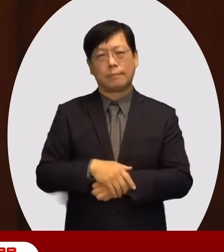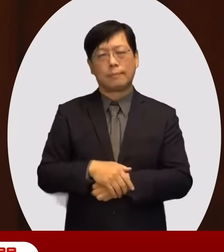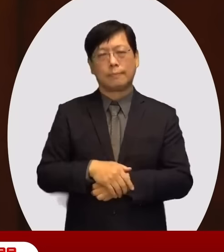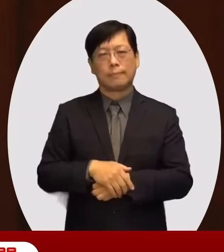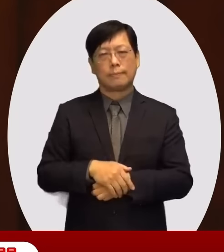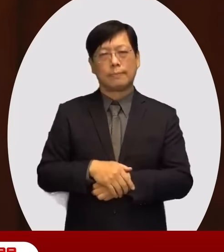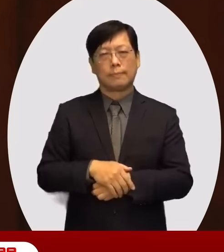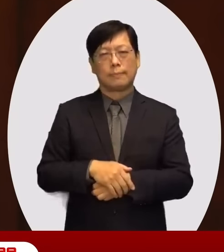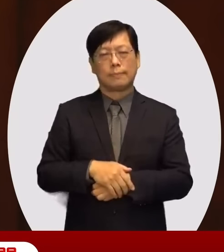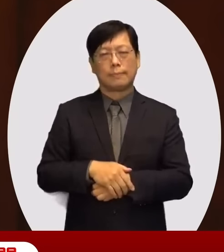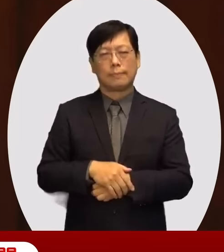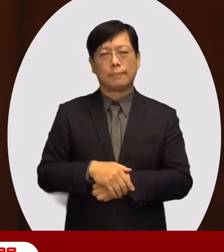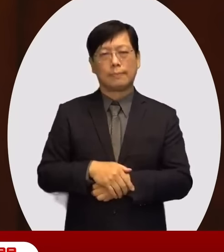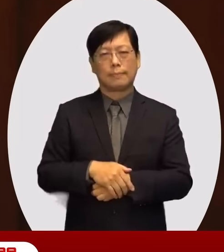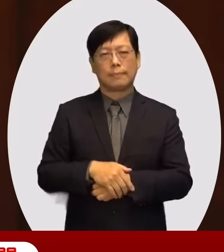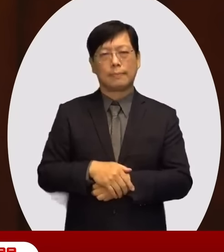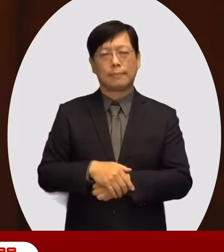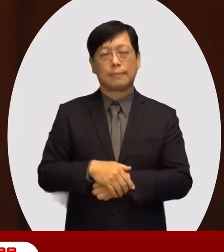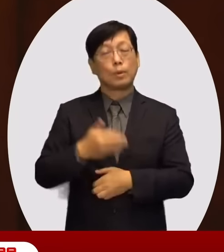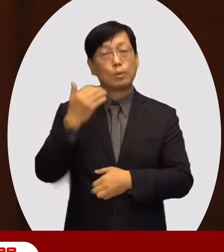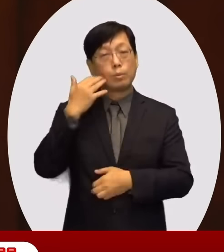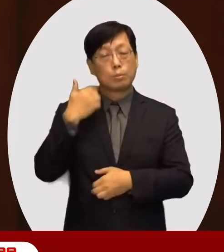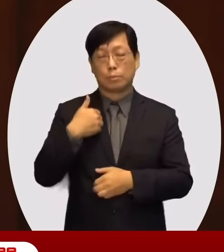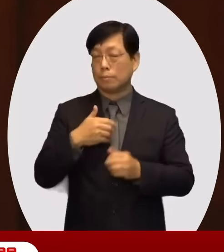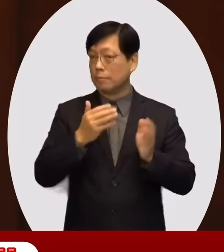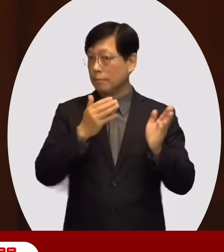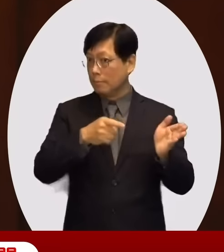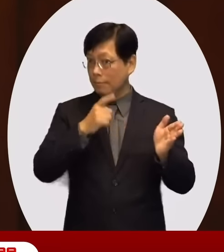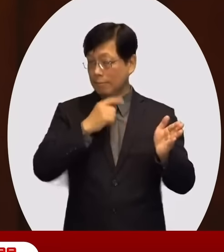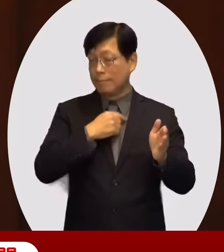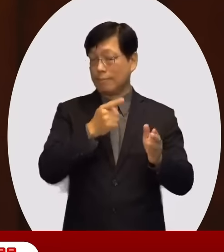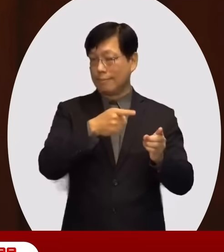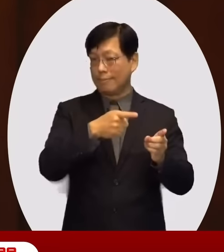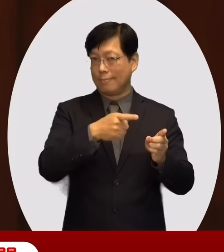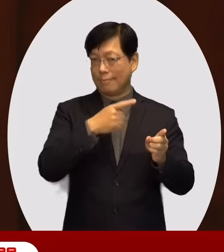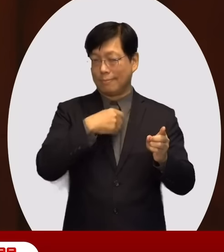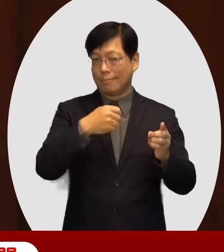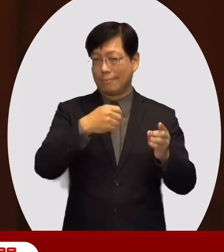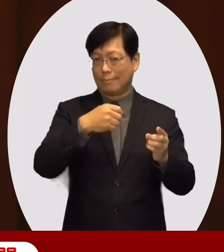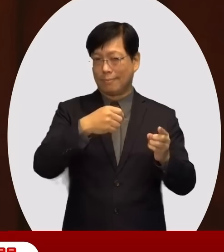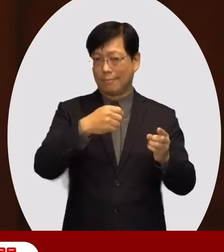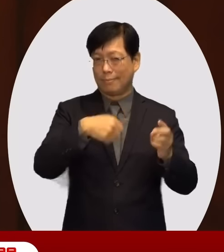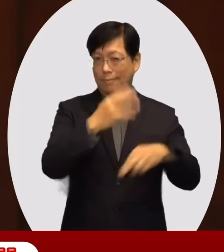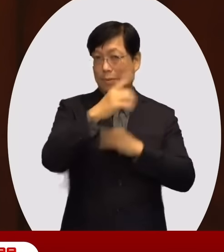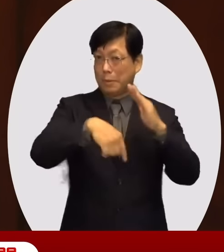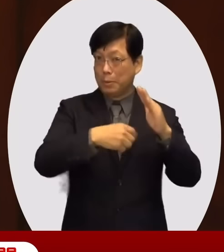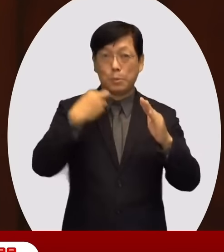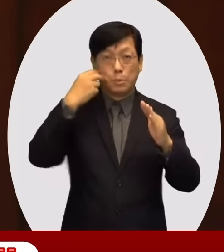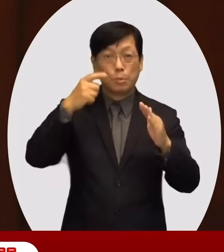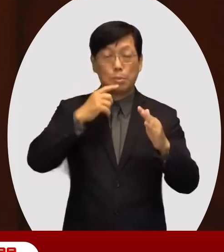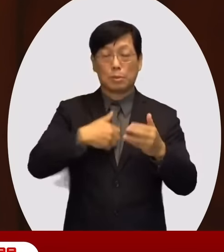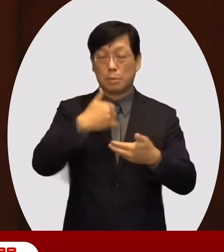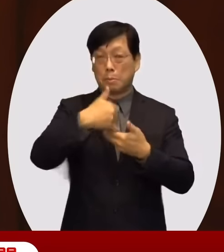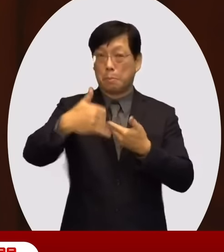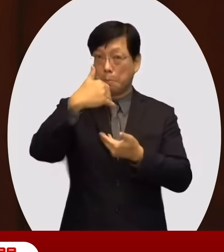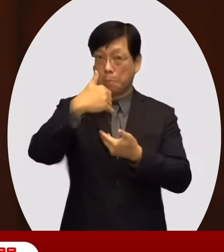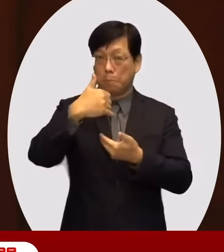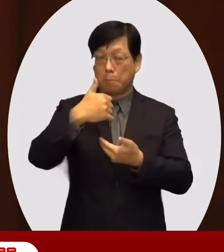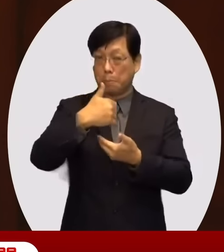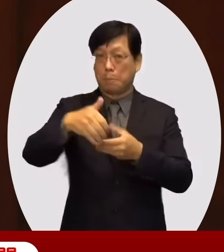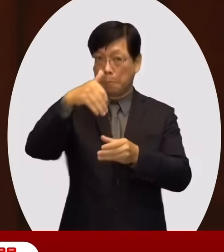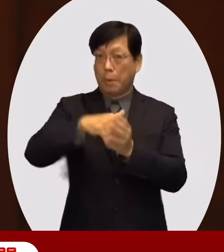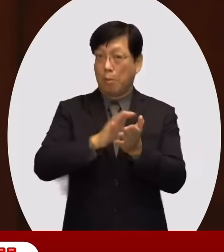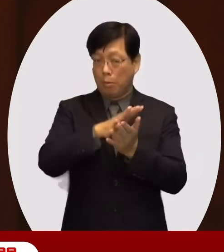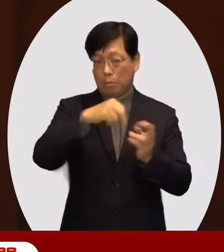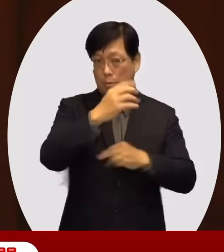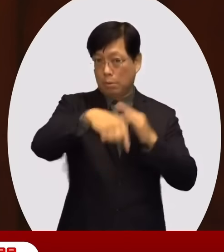的啊。那针对那个关系机关这边主张说复议通过之后，行政院这边只能够接受，